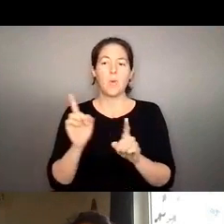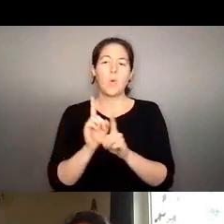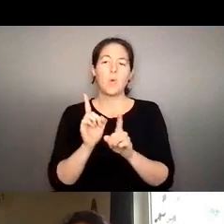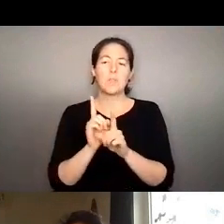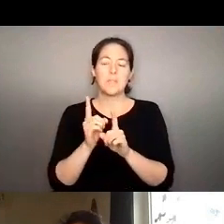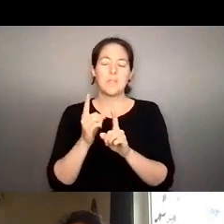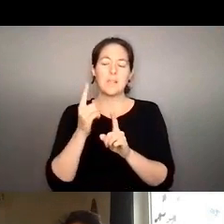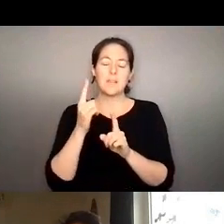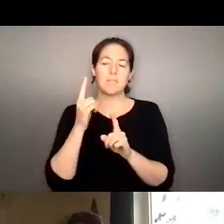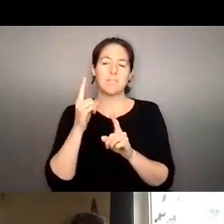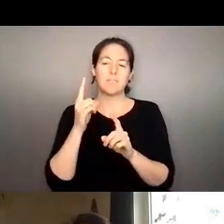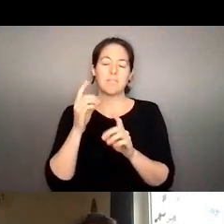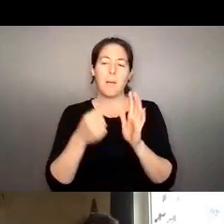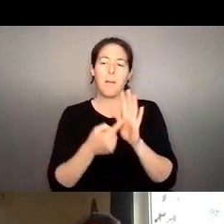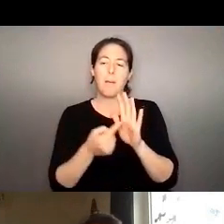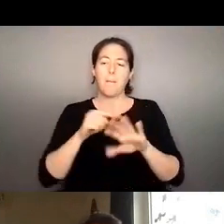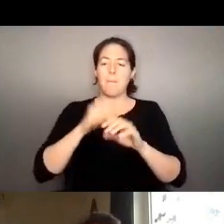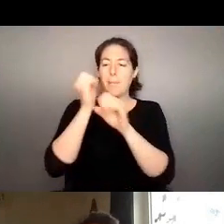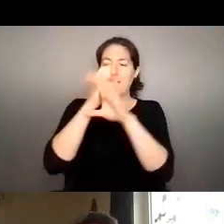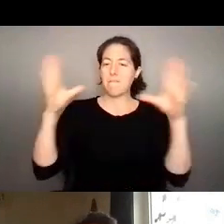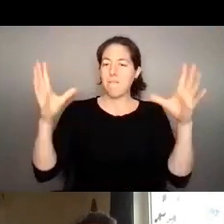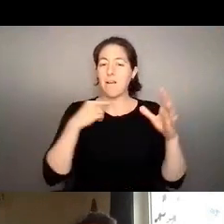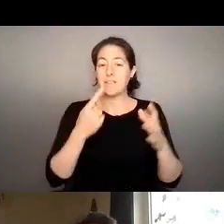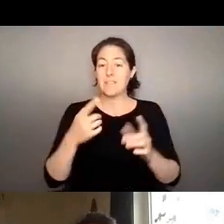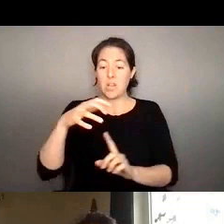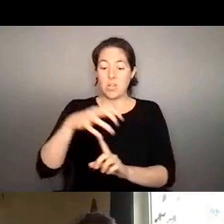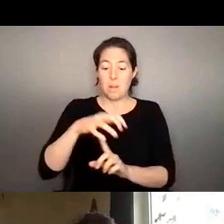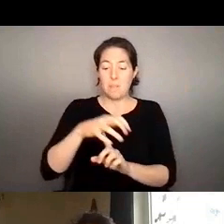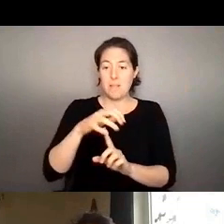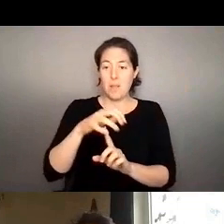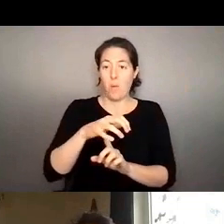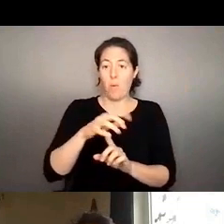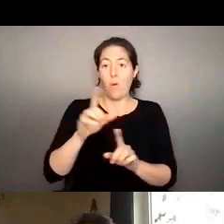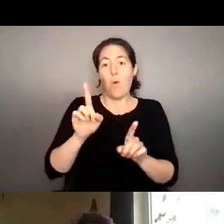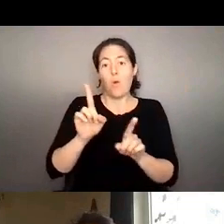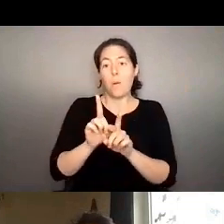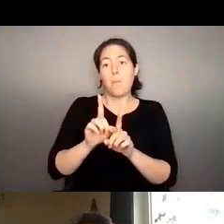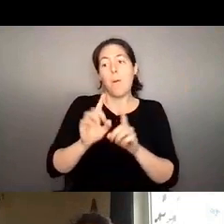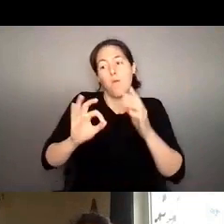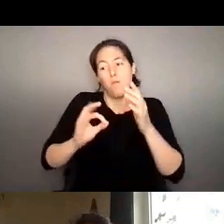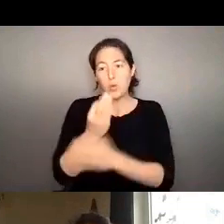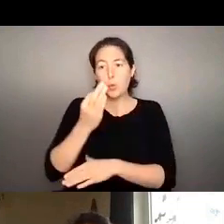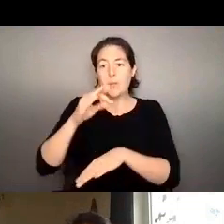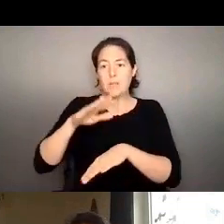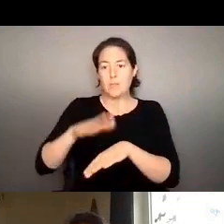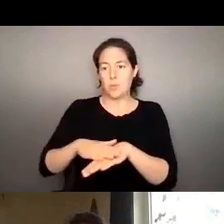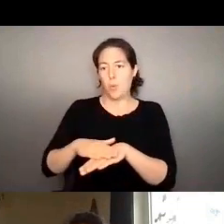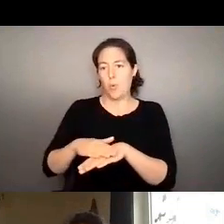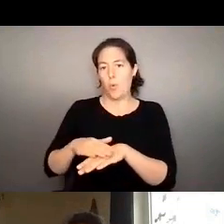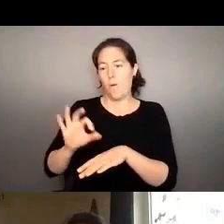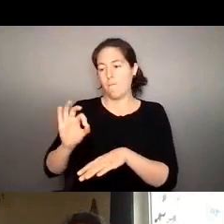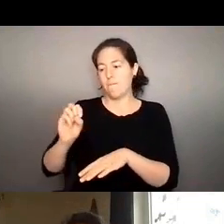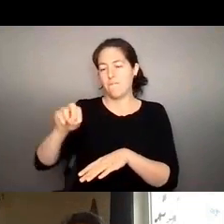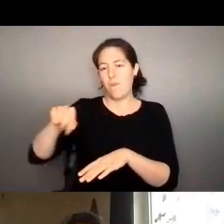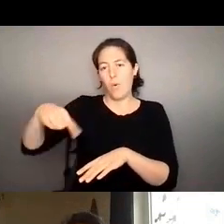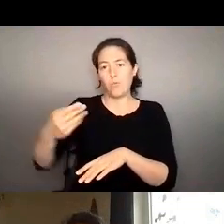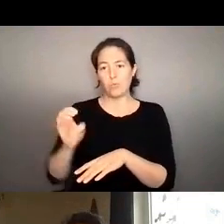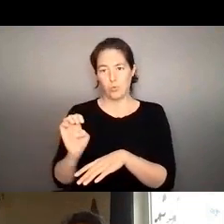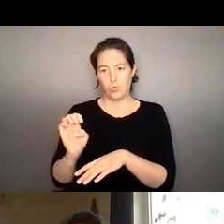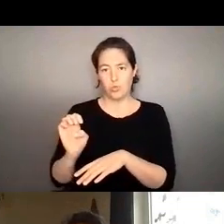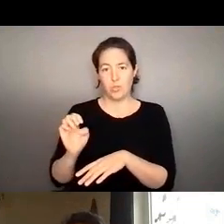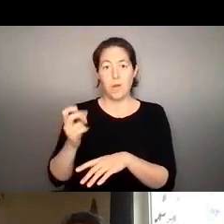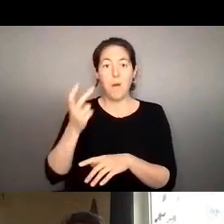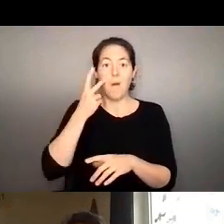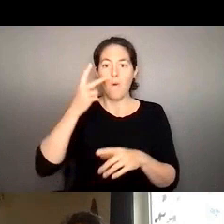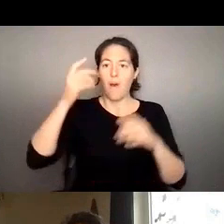analogie-là, le champignon peut être considéré comme le fruit de l'organisme fongique. Puis, on voit, hein, on a un beau chapeau